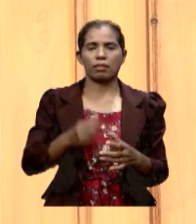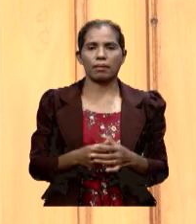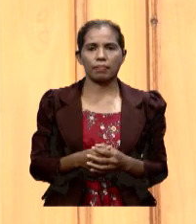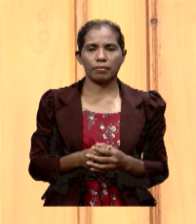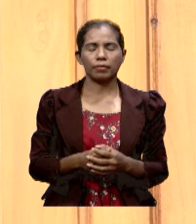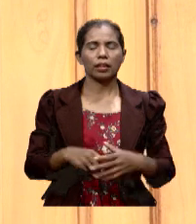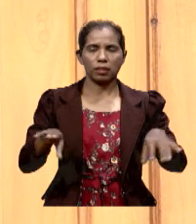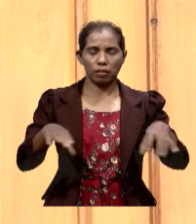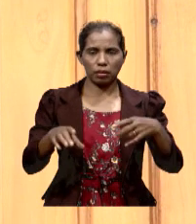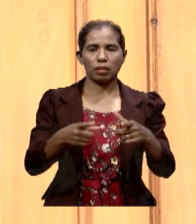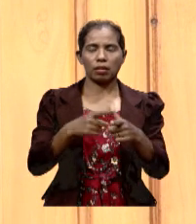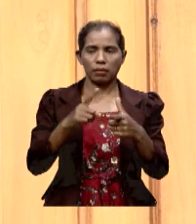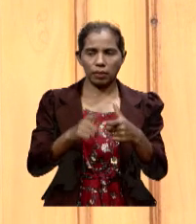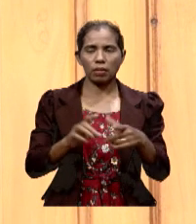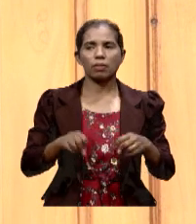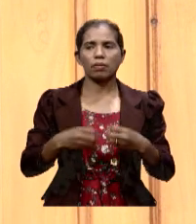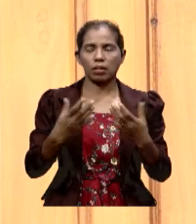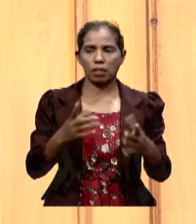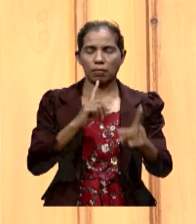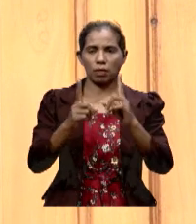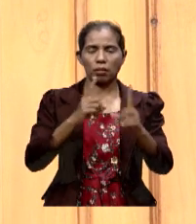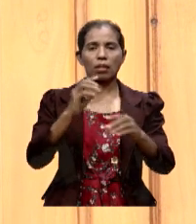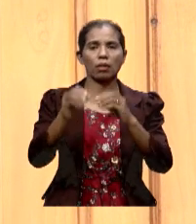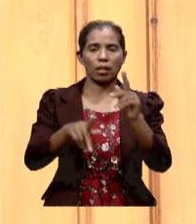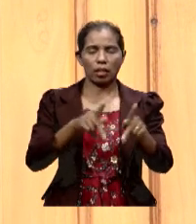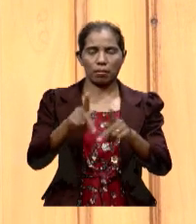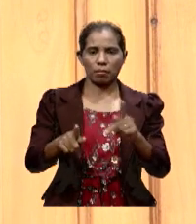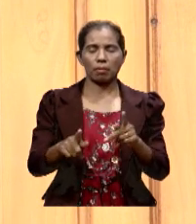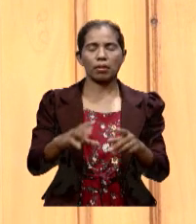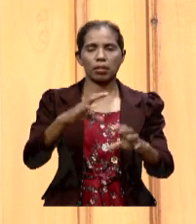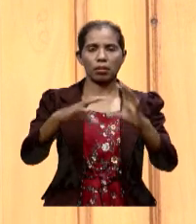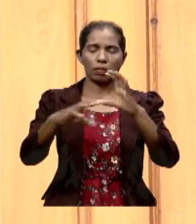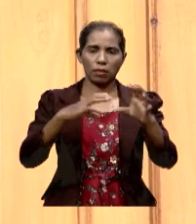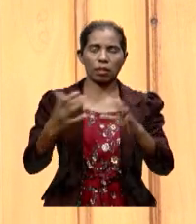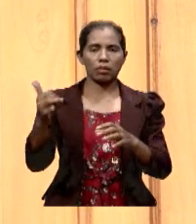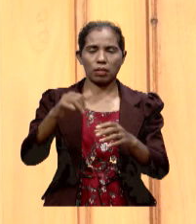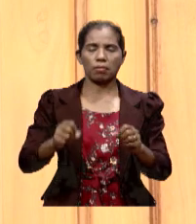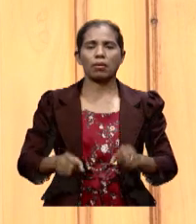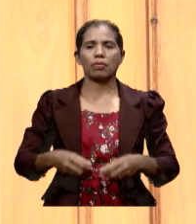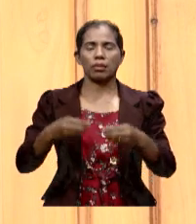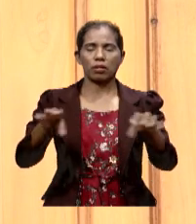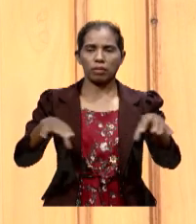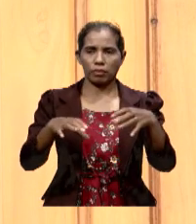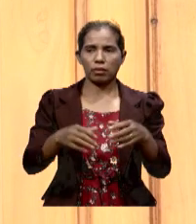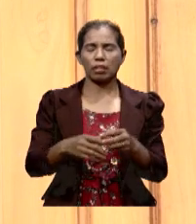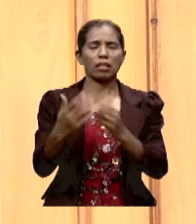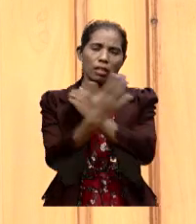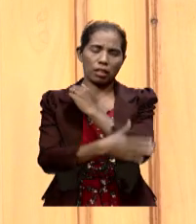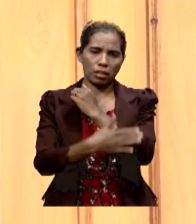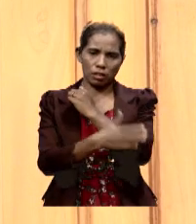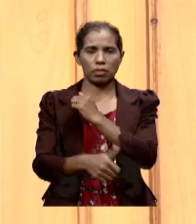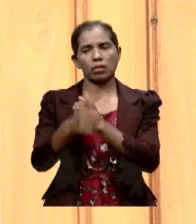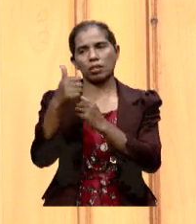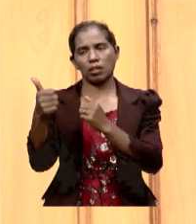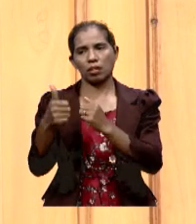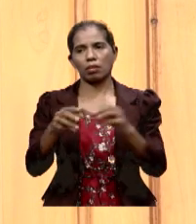ya servisu par depois o ensa ni ber kulia o operator sira par pele fo servisu dia ke luta. Ia na sam silu balu ba ina be